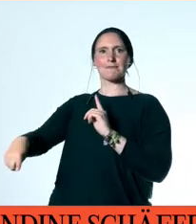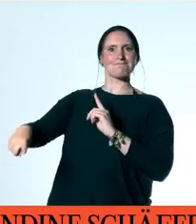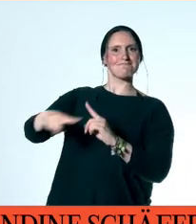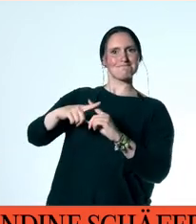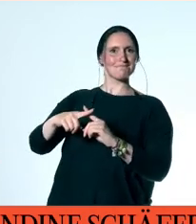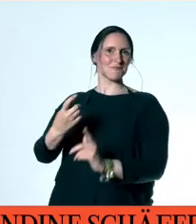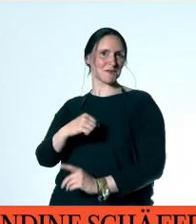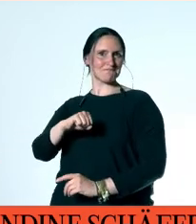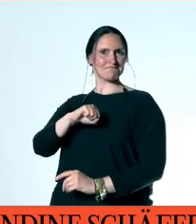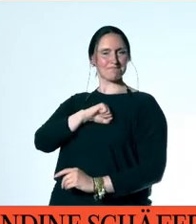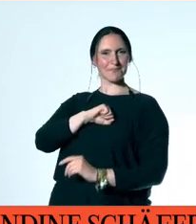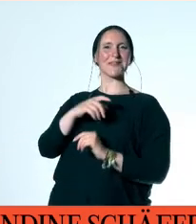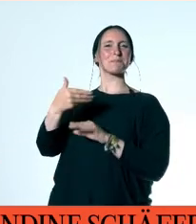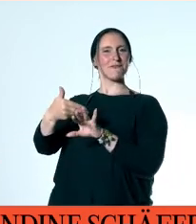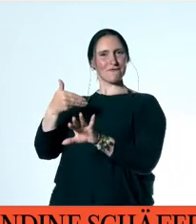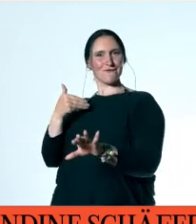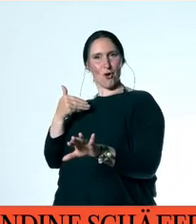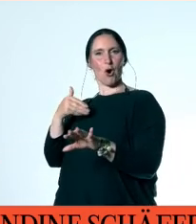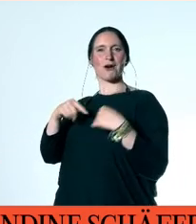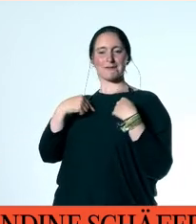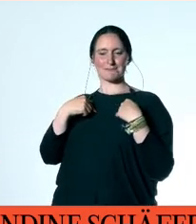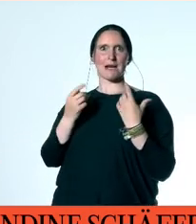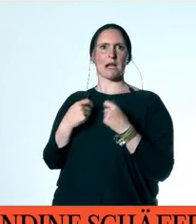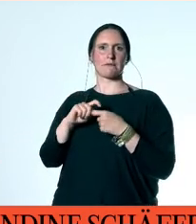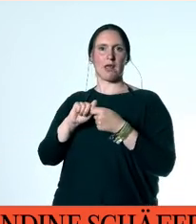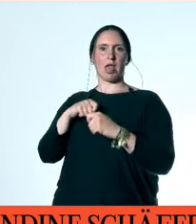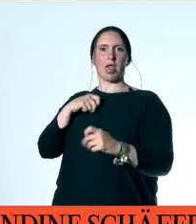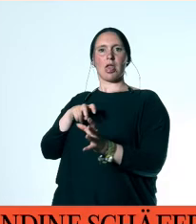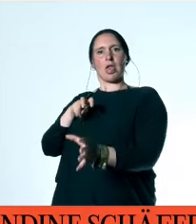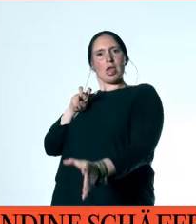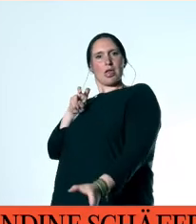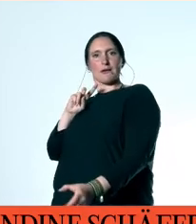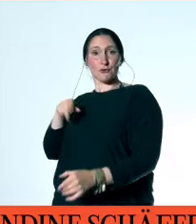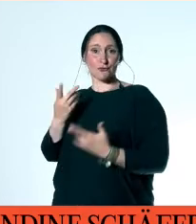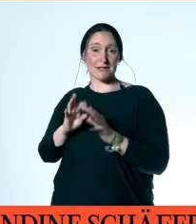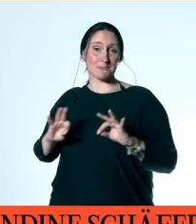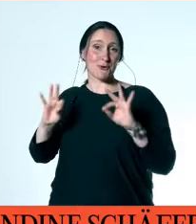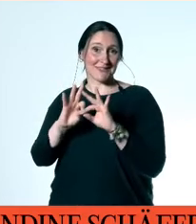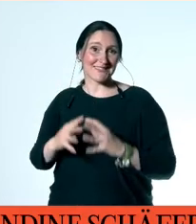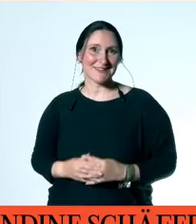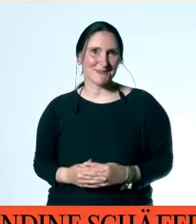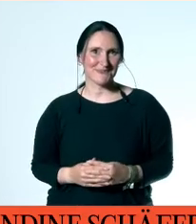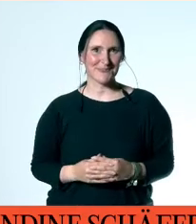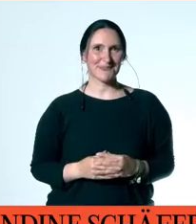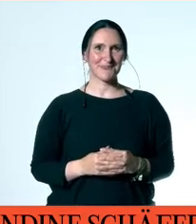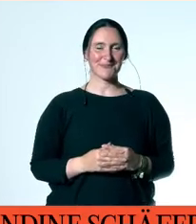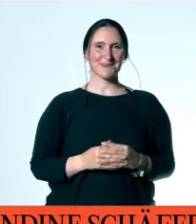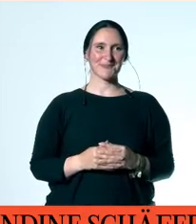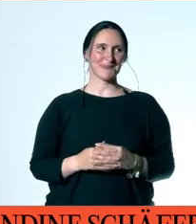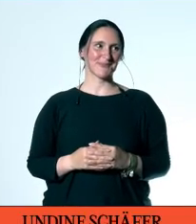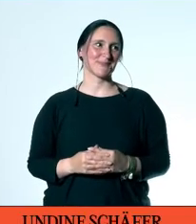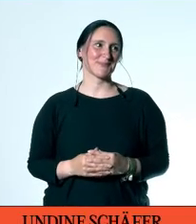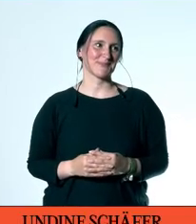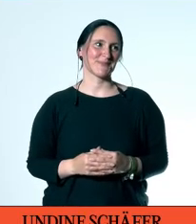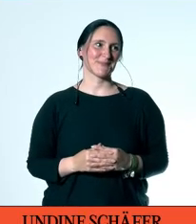es dann anders zu betrachten oder wieder neu anzusetzen. Aber es ist etwas tatsächlich, was permanent stattfindet.